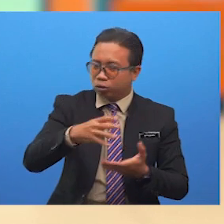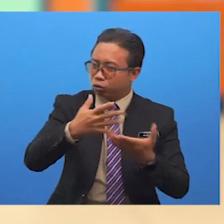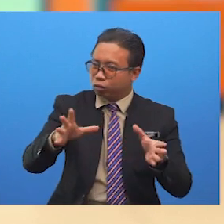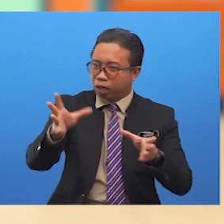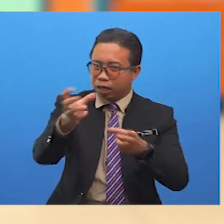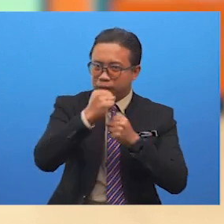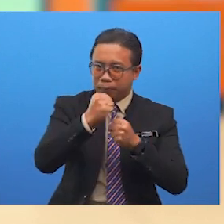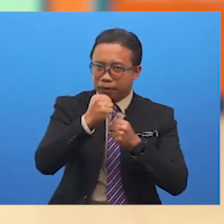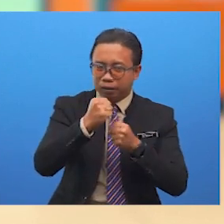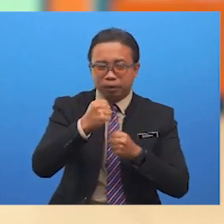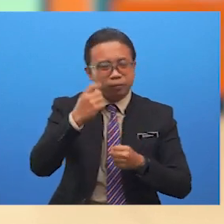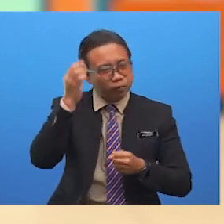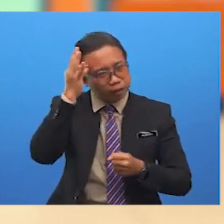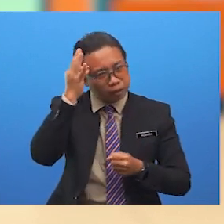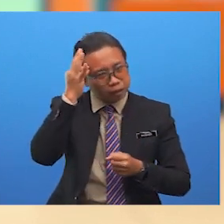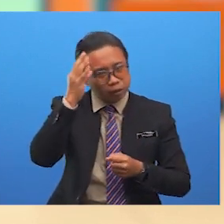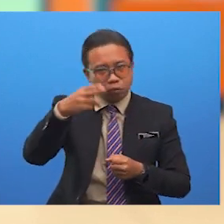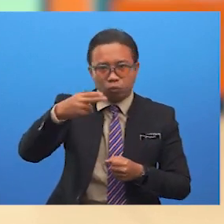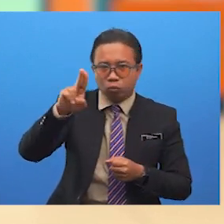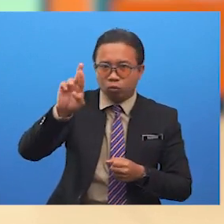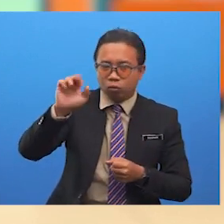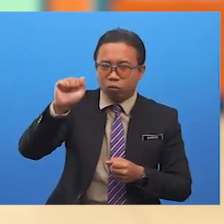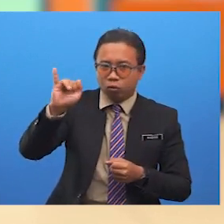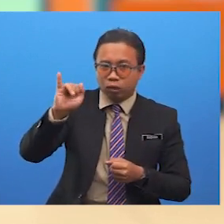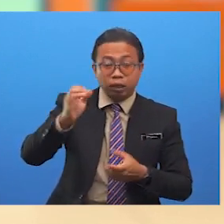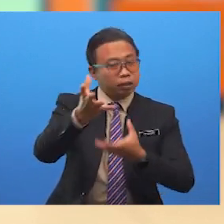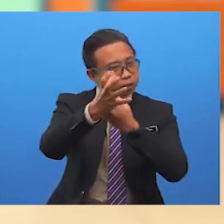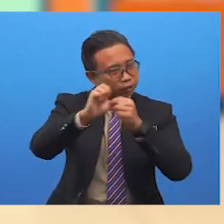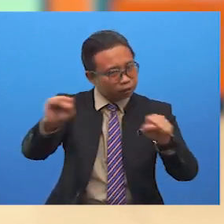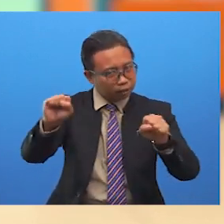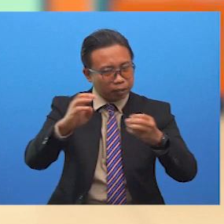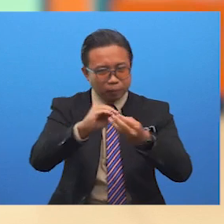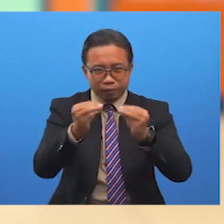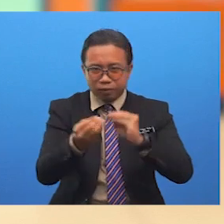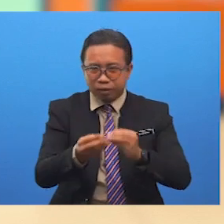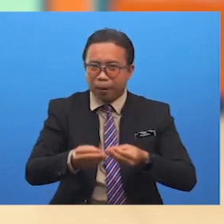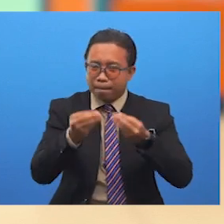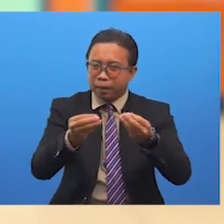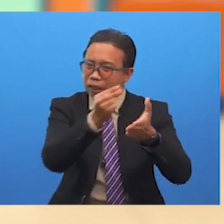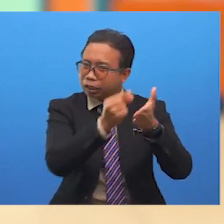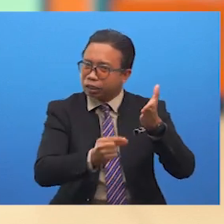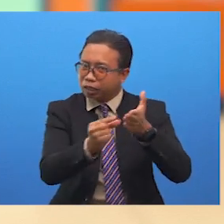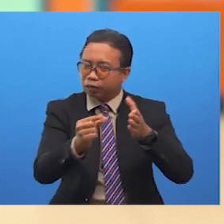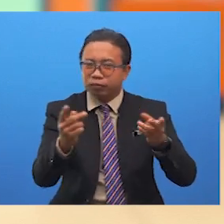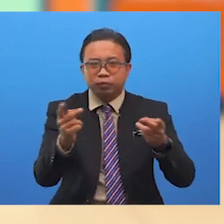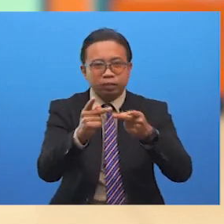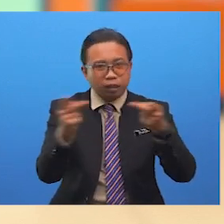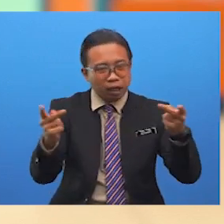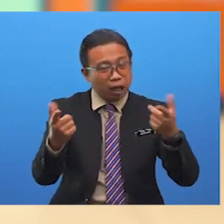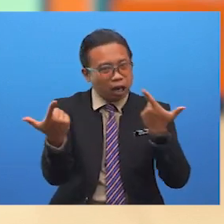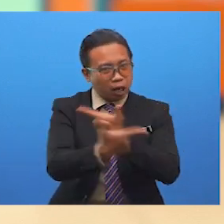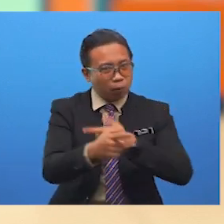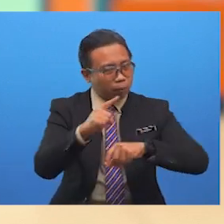sudah dapat mentafsir mengurai serta menyelesaikan masalah bagi graph cara